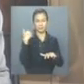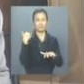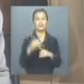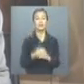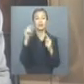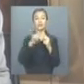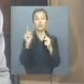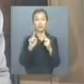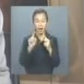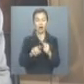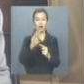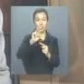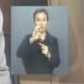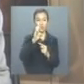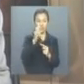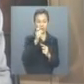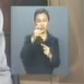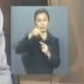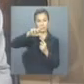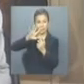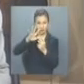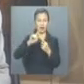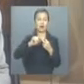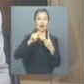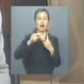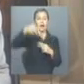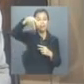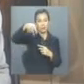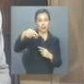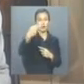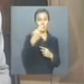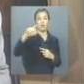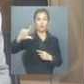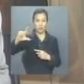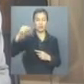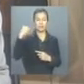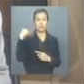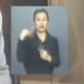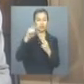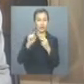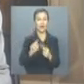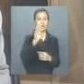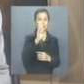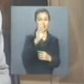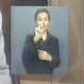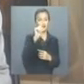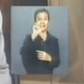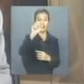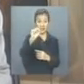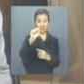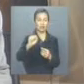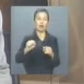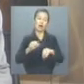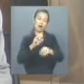ถนนวิภาวดีรังสิตนะคะหรือถนนพหลโยธินค่ะโดยเฉพาะสถานีรถไฟฟ้า BTS หมอชิตรถเล็กสามารถสัญจร